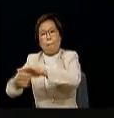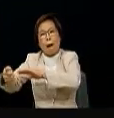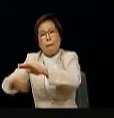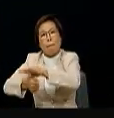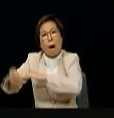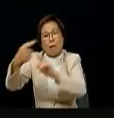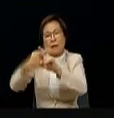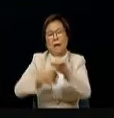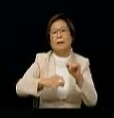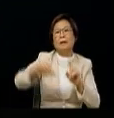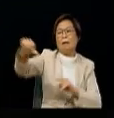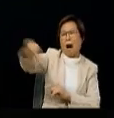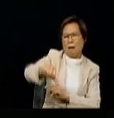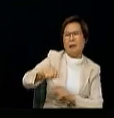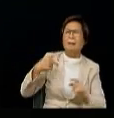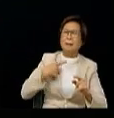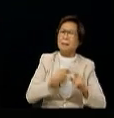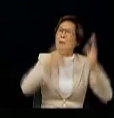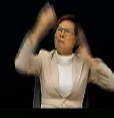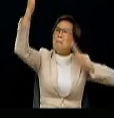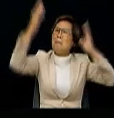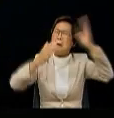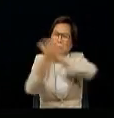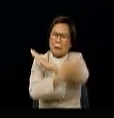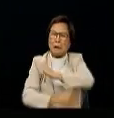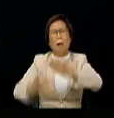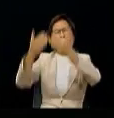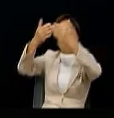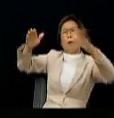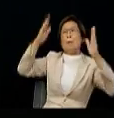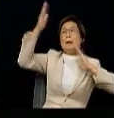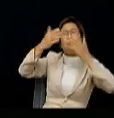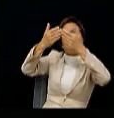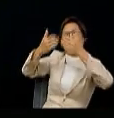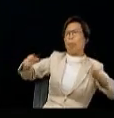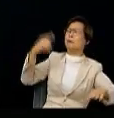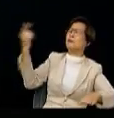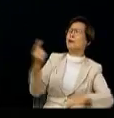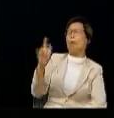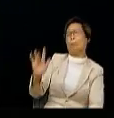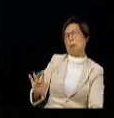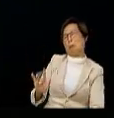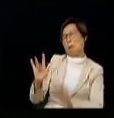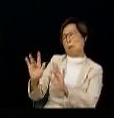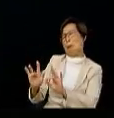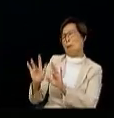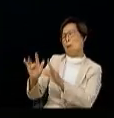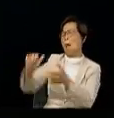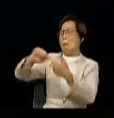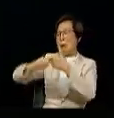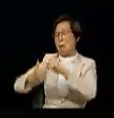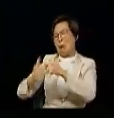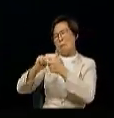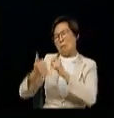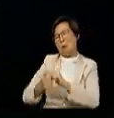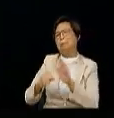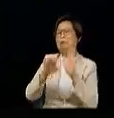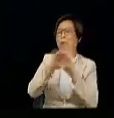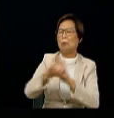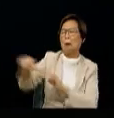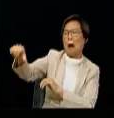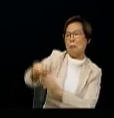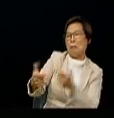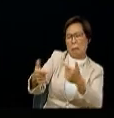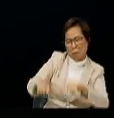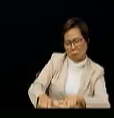ini itunya gagal yang sangat terbuka dan selalu bersimpati dengan masalah-masalah seperti di